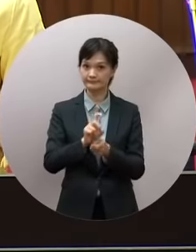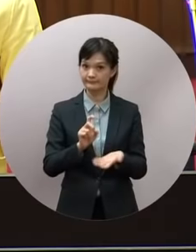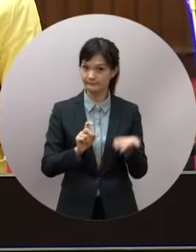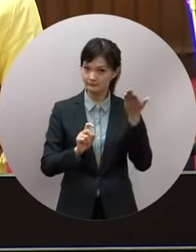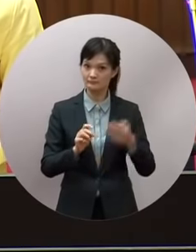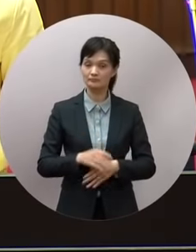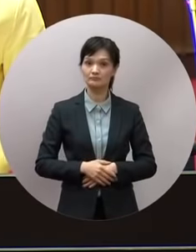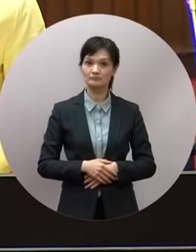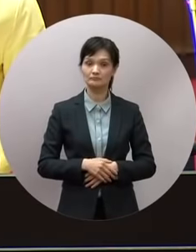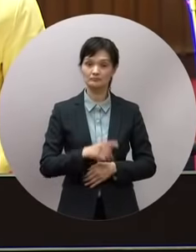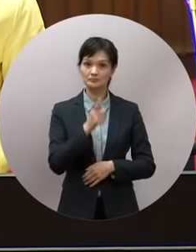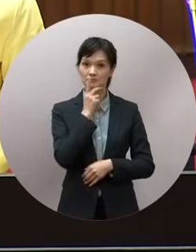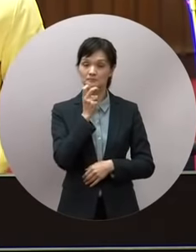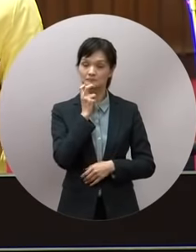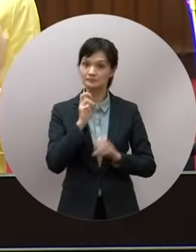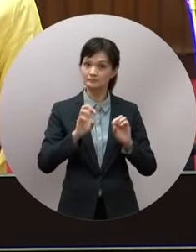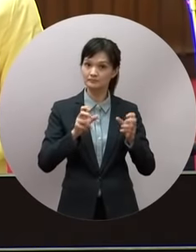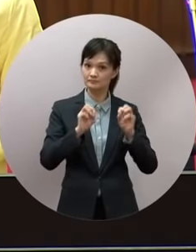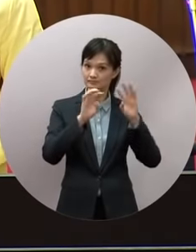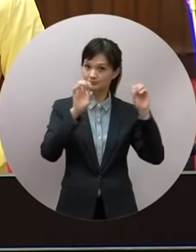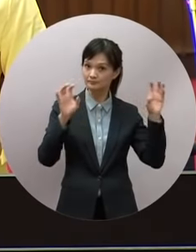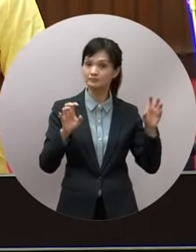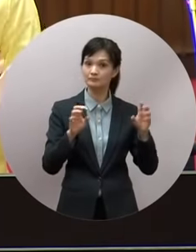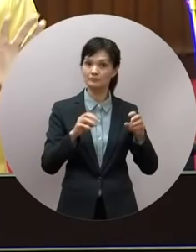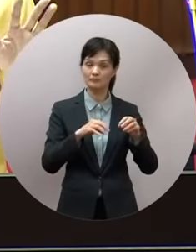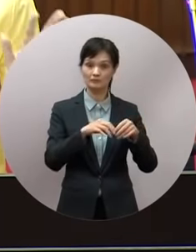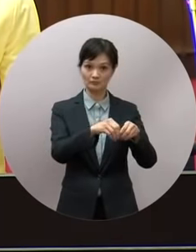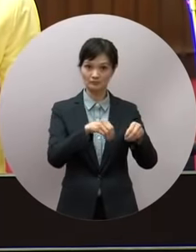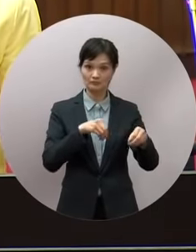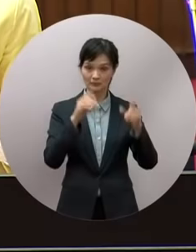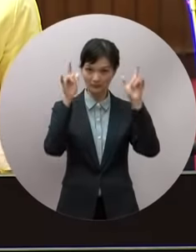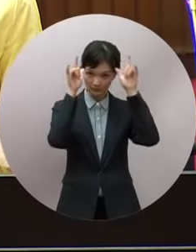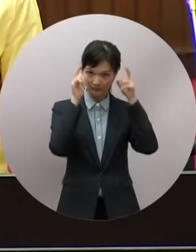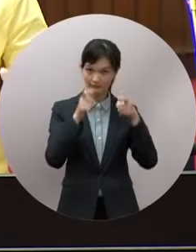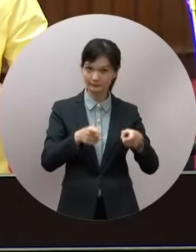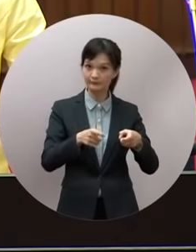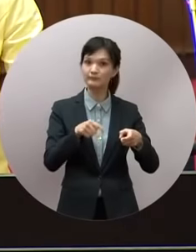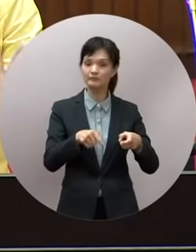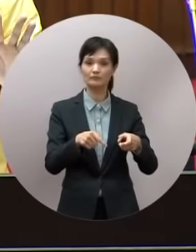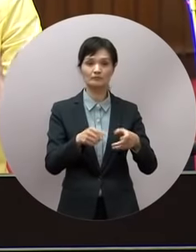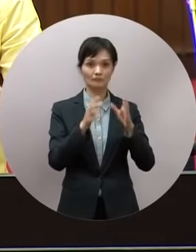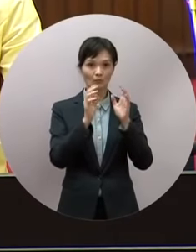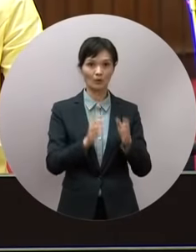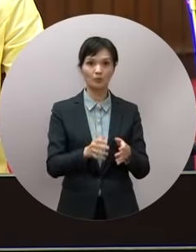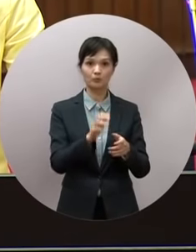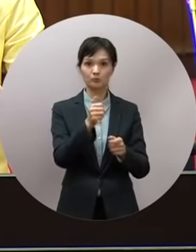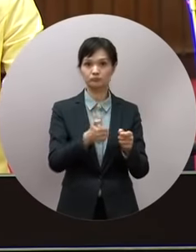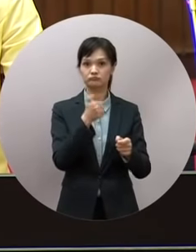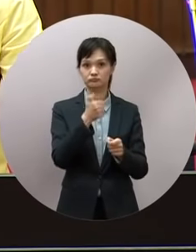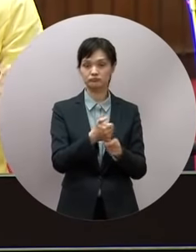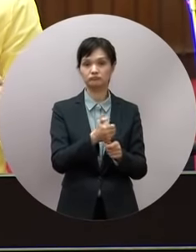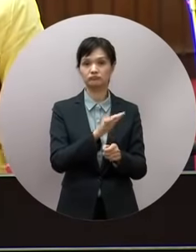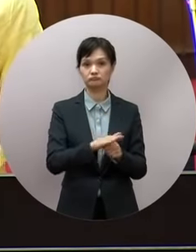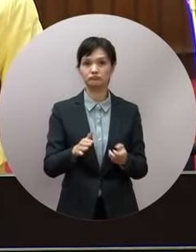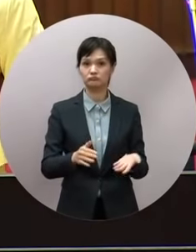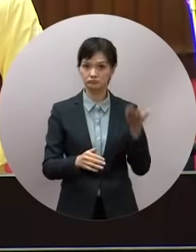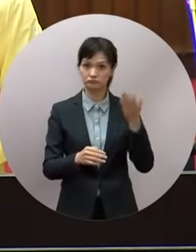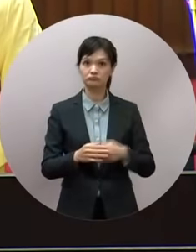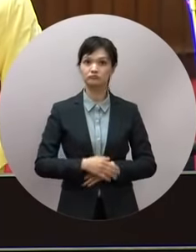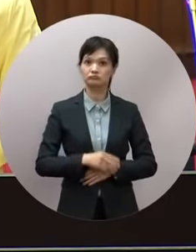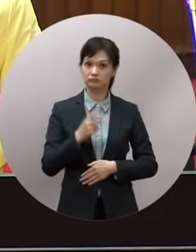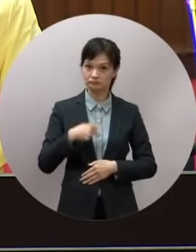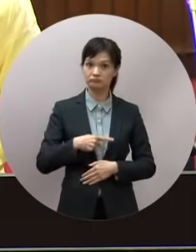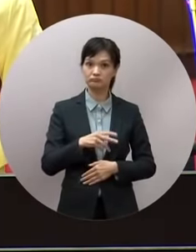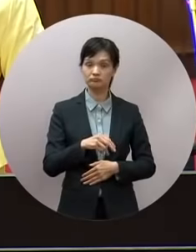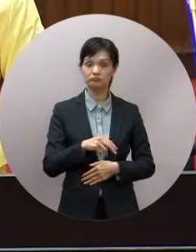也建台超过50年。那从新闻局移到了文化部，现在也登陆成